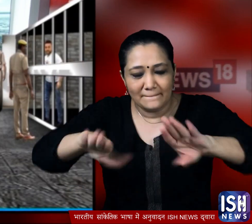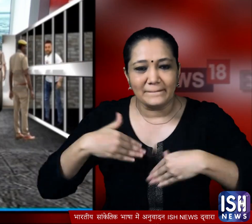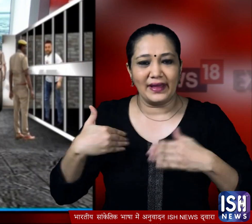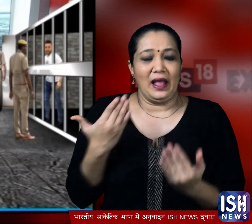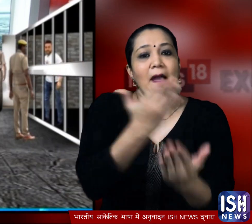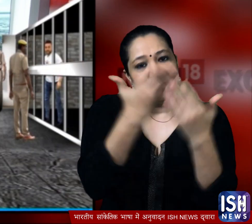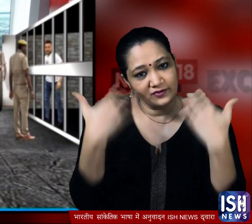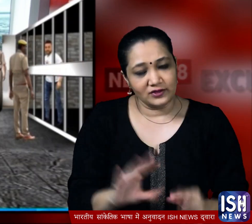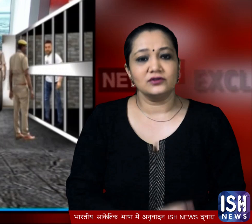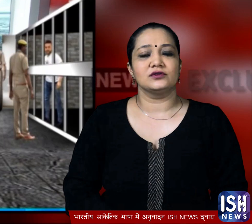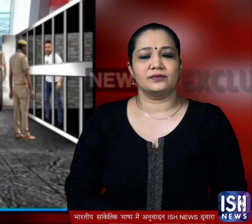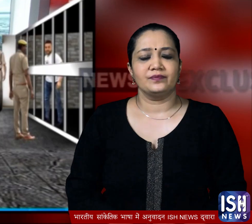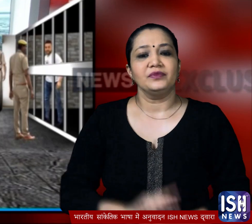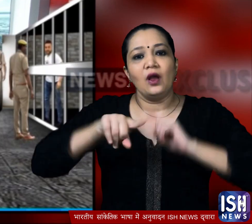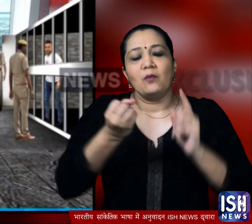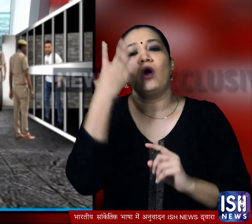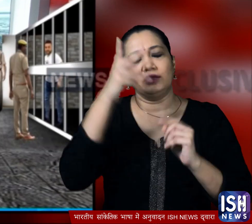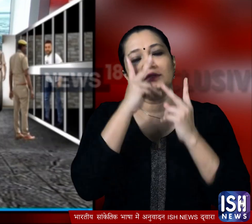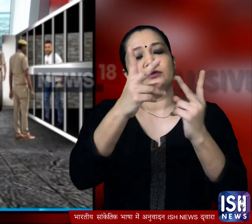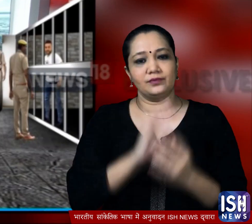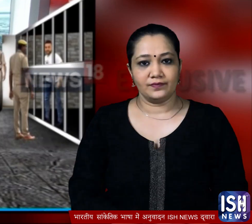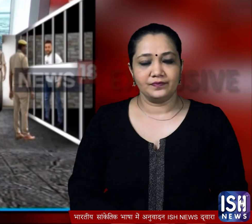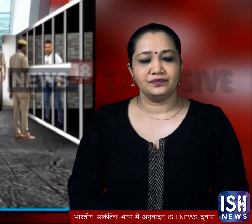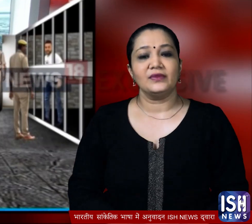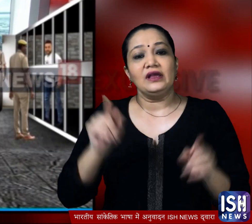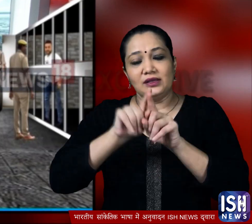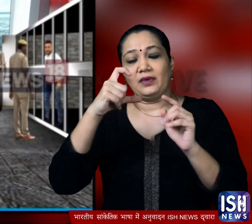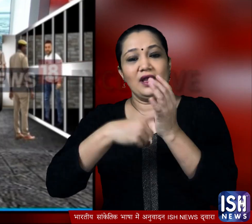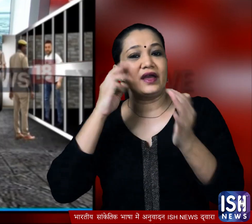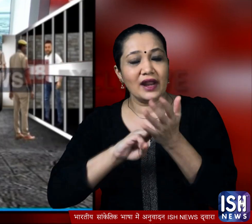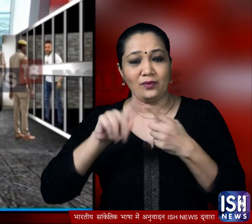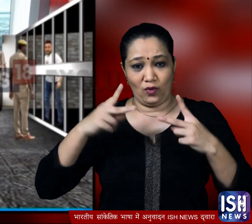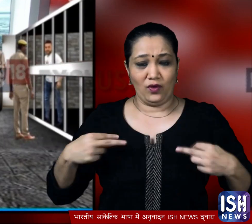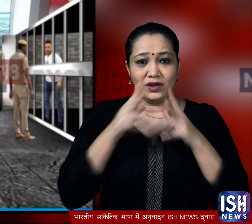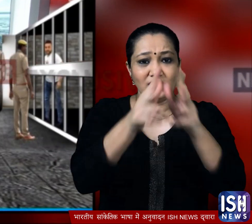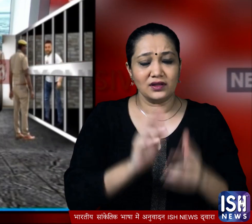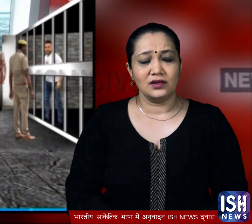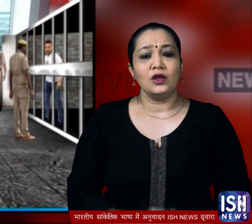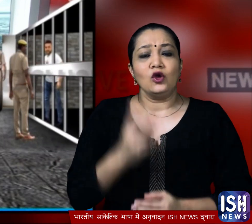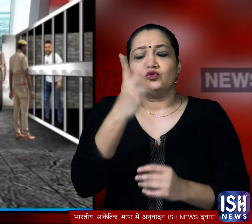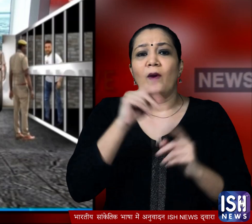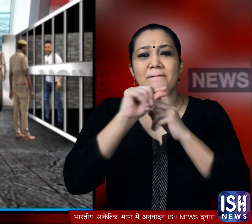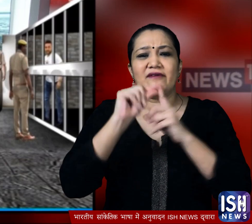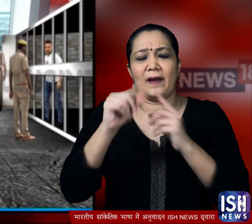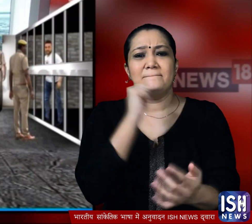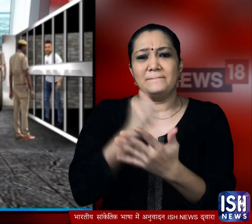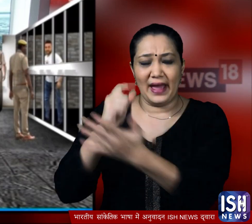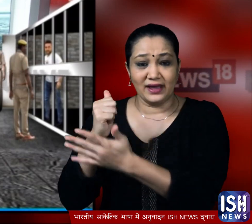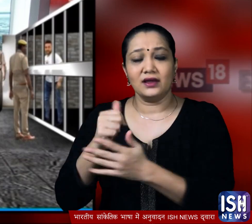किला कोर्ट में अर्जी भी दायर कर दी गई, जिस पर सुबह सुनवाई हुई। वहीं इस मामले में क्राइम ब्रांच ने कोर्ट में बताया कि आरोपी के 2 प्राइवेट बैंकों